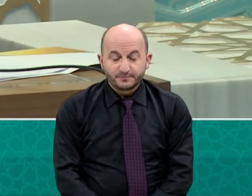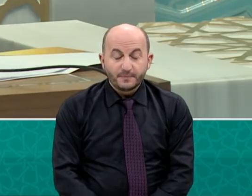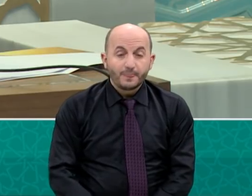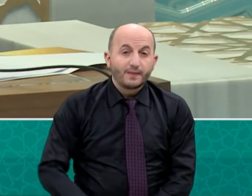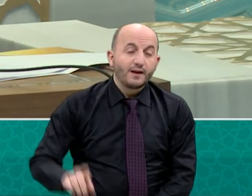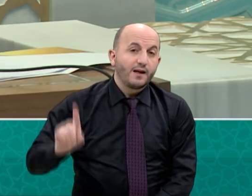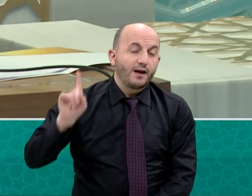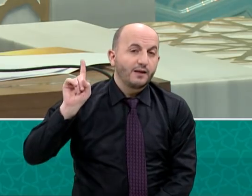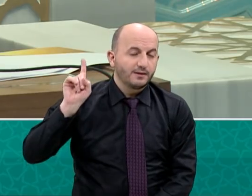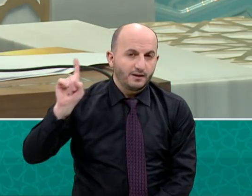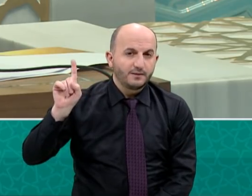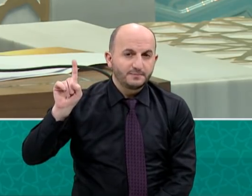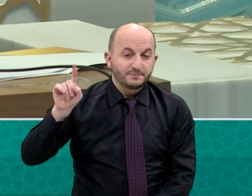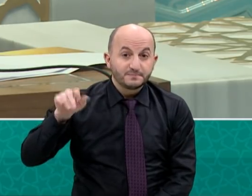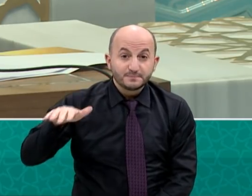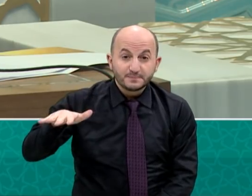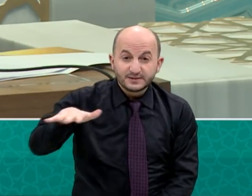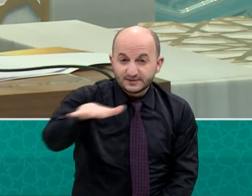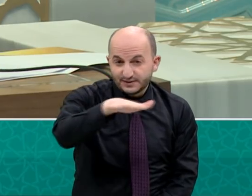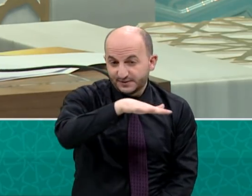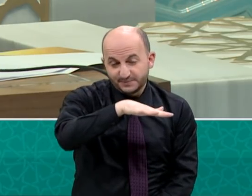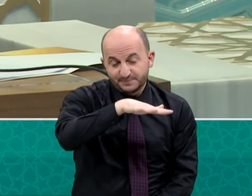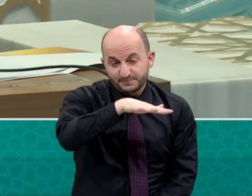Cenab-ı Hak bizleri